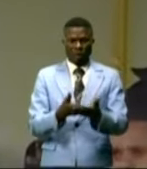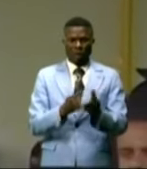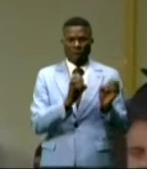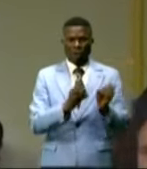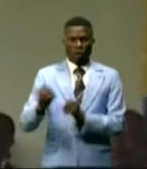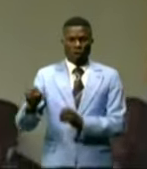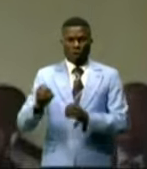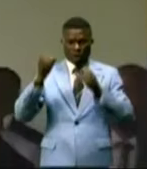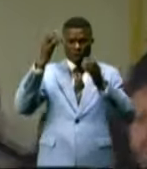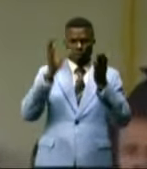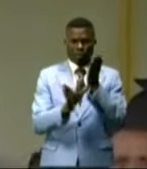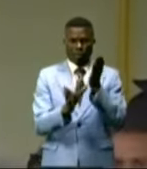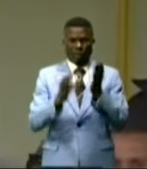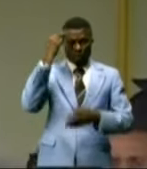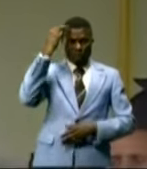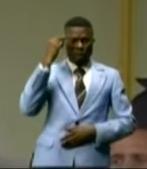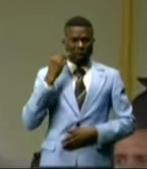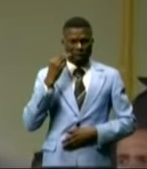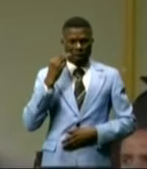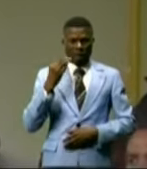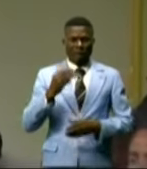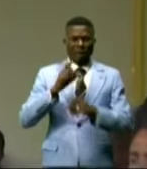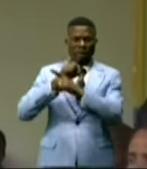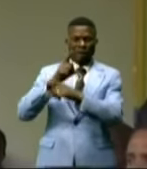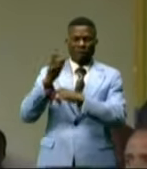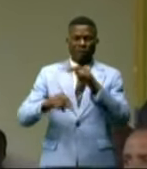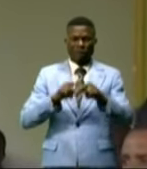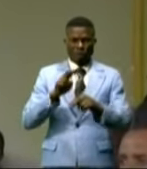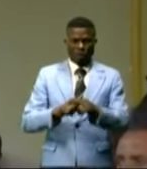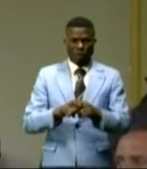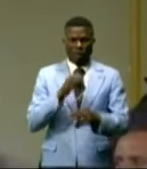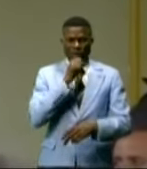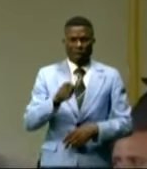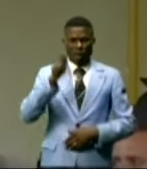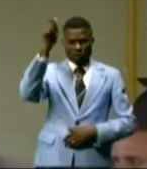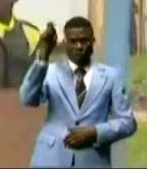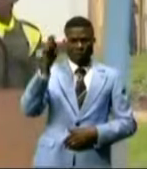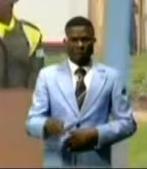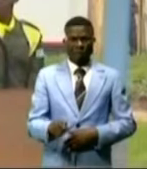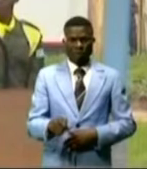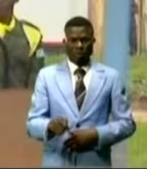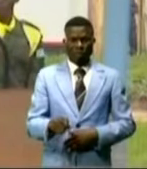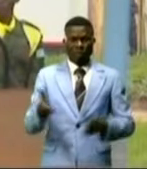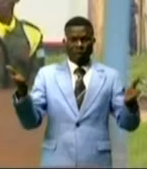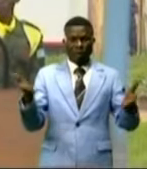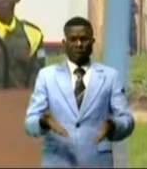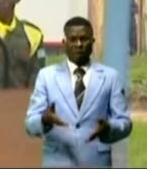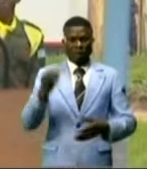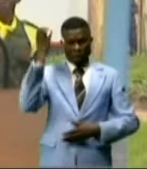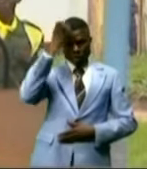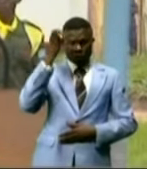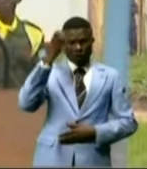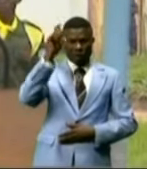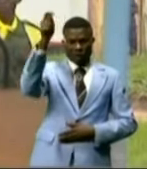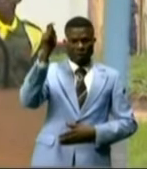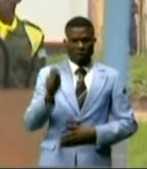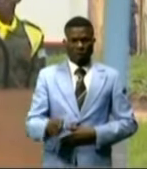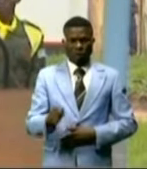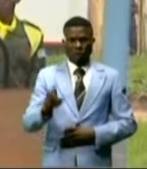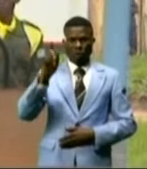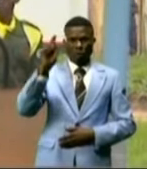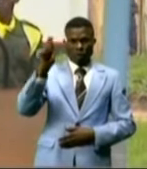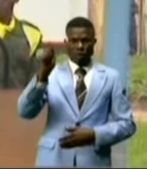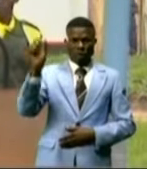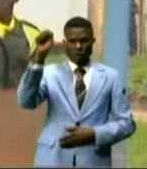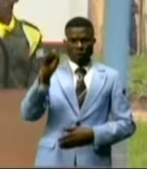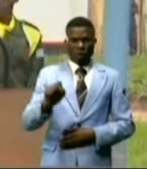par Jean-Pierre Bemba Gombo, vice-premier ministre, ministre de la Défense nationale et des anciens combattants, en présence du général d'armée Tchouo et Songesa Christian,